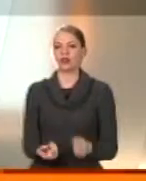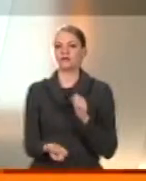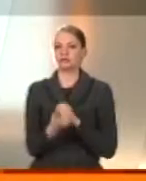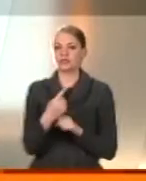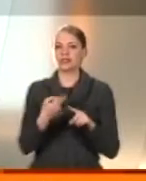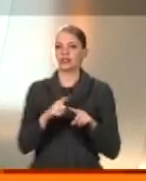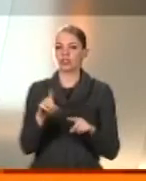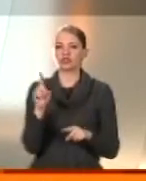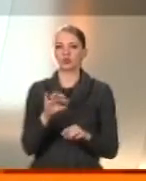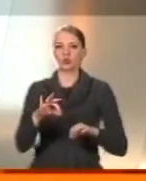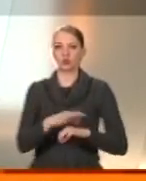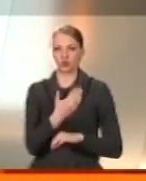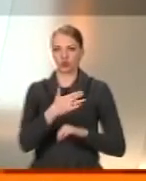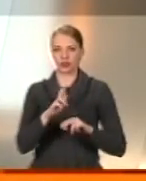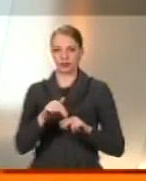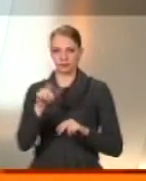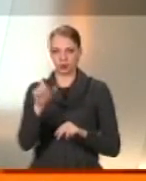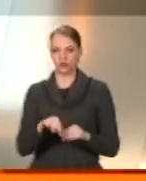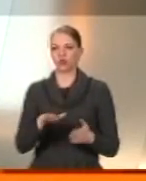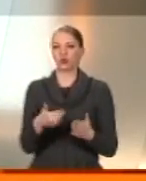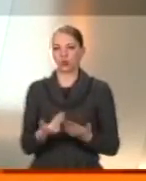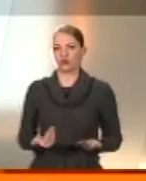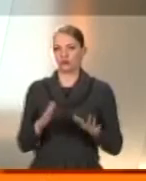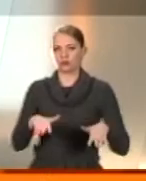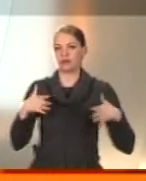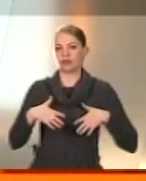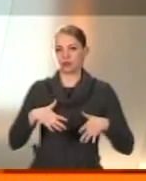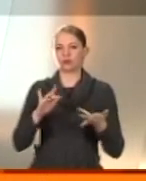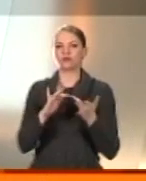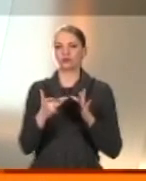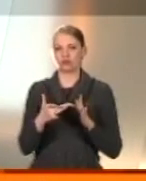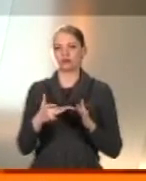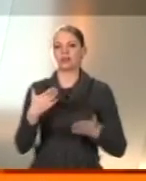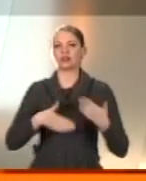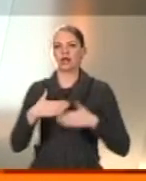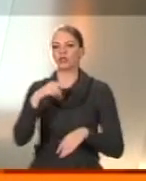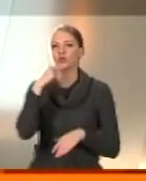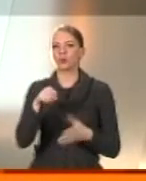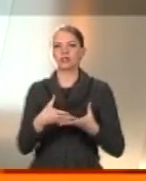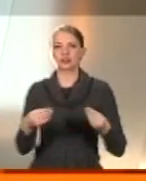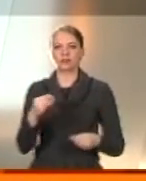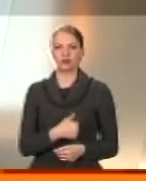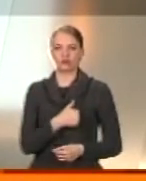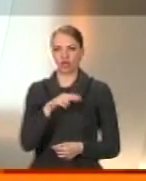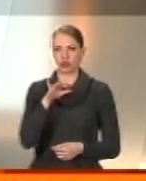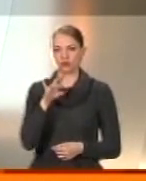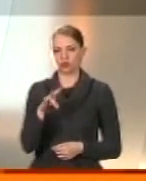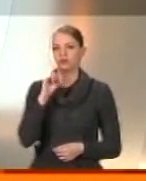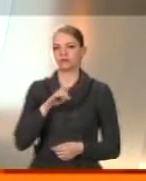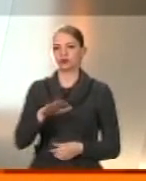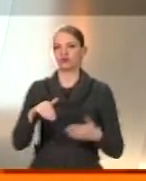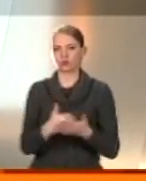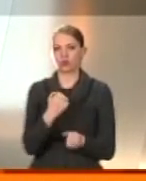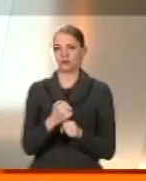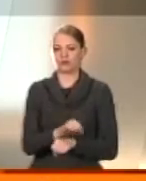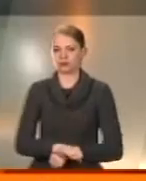З'ясували і те, що дружина поліціянта і досі живе в Криму, у соцмережах радіє російській весні і пишається Путіним. Вінничани знову